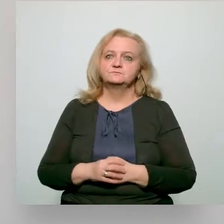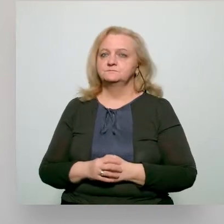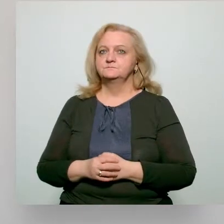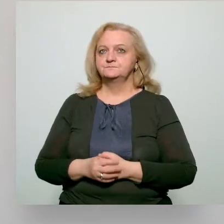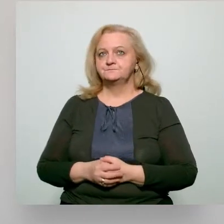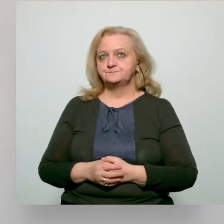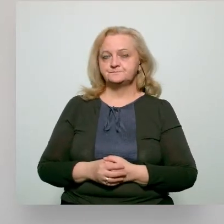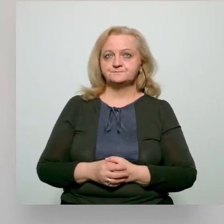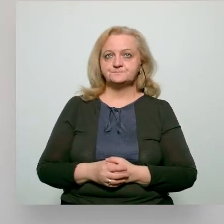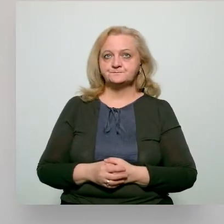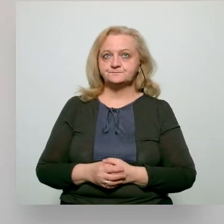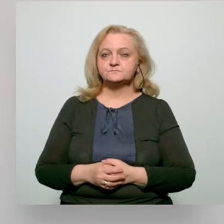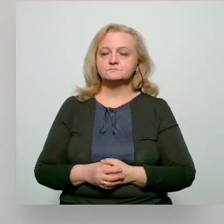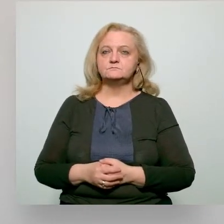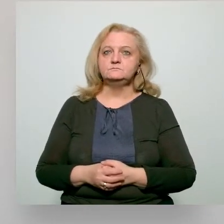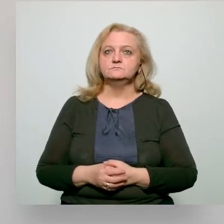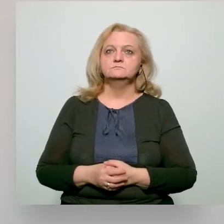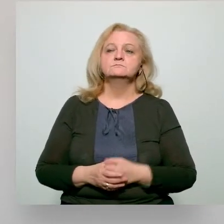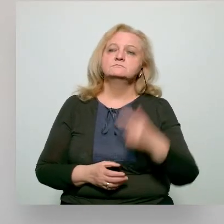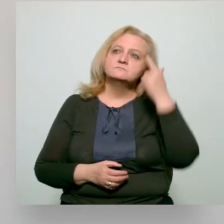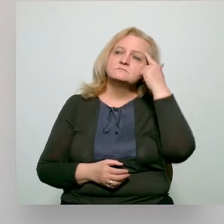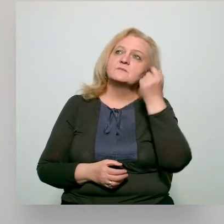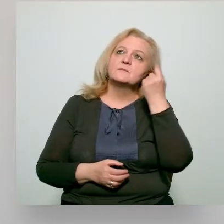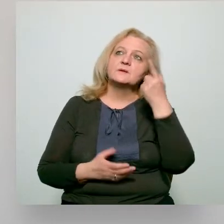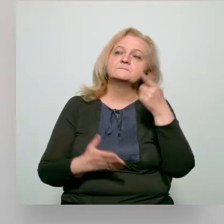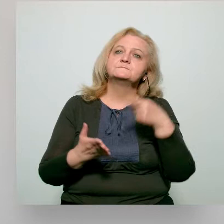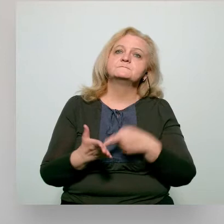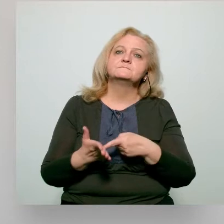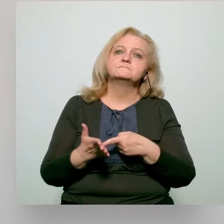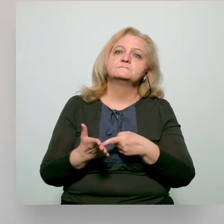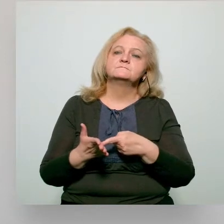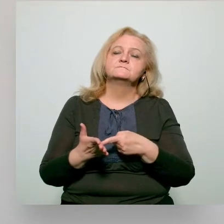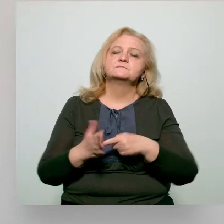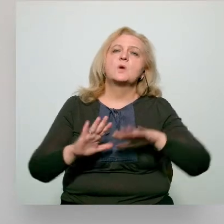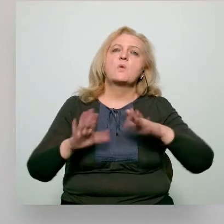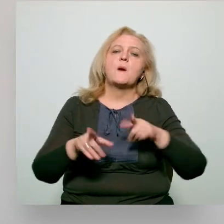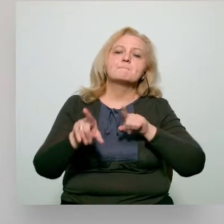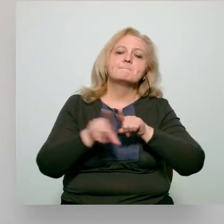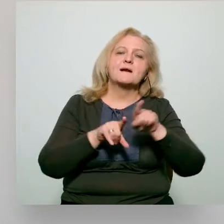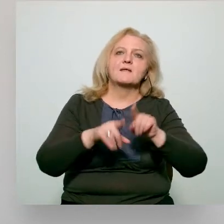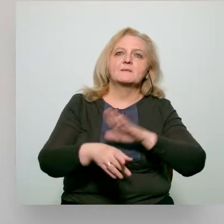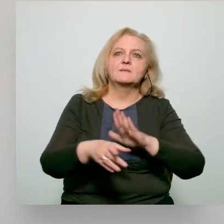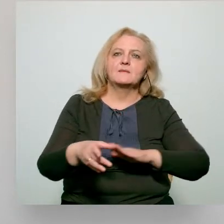Dziwica, koncepcja bratnich narodów. Koncepcja bratnich narodów nie została